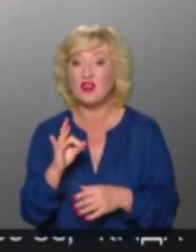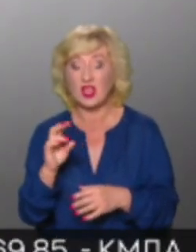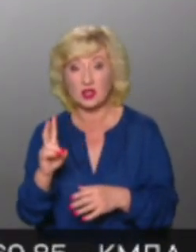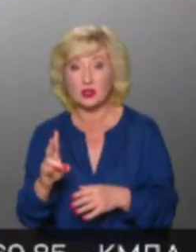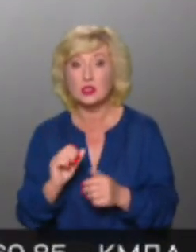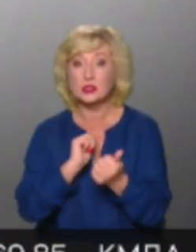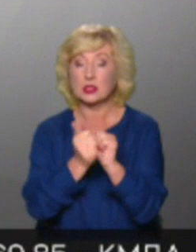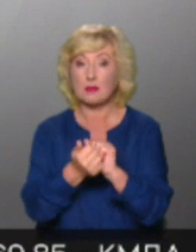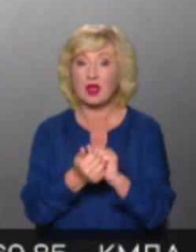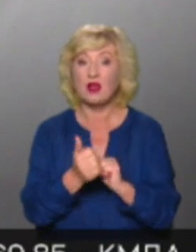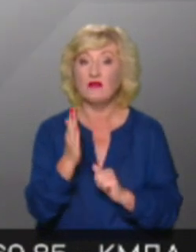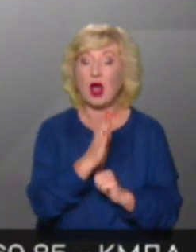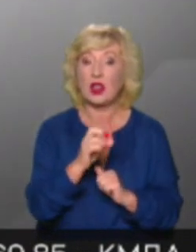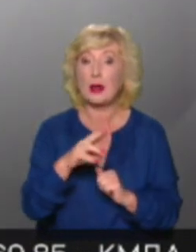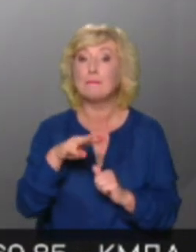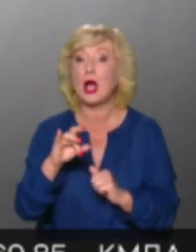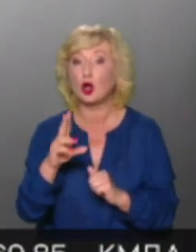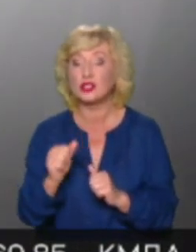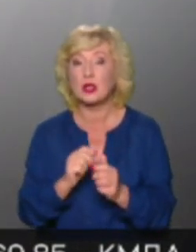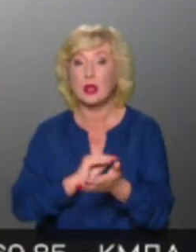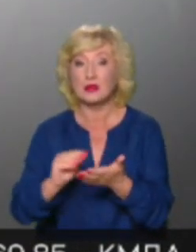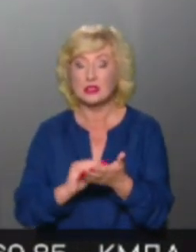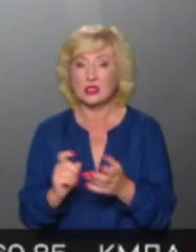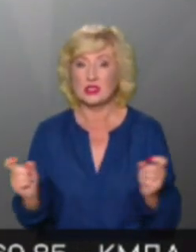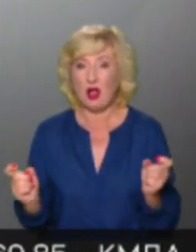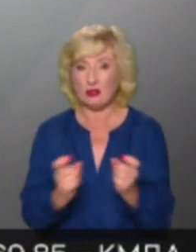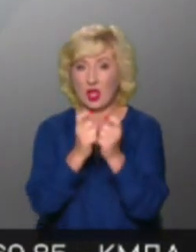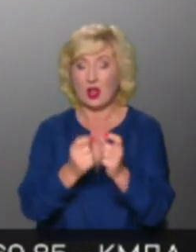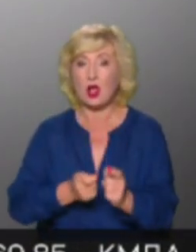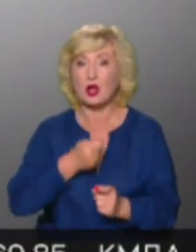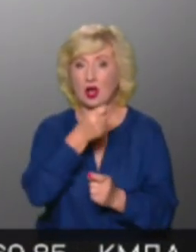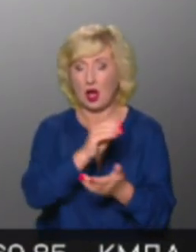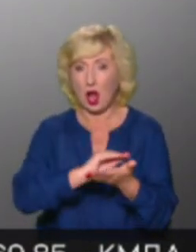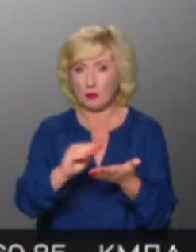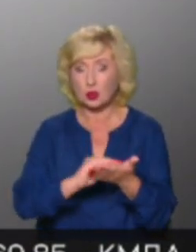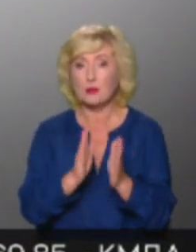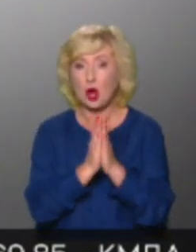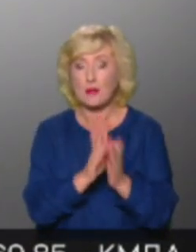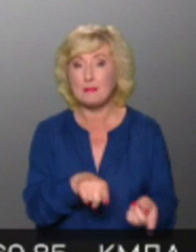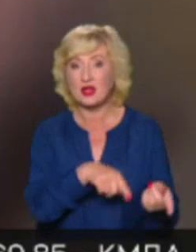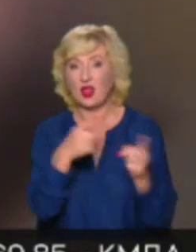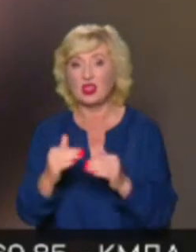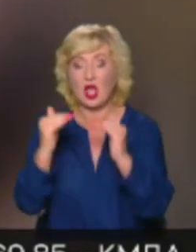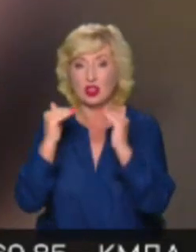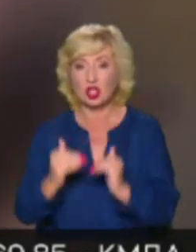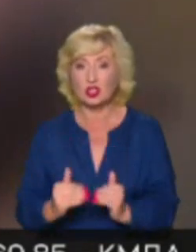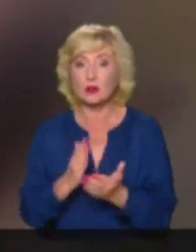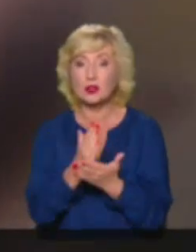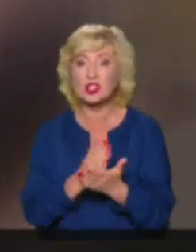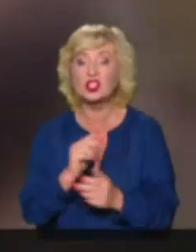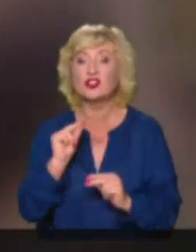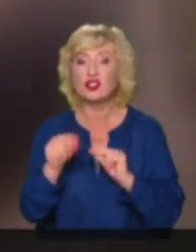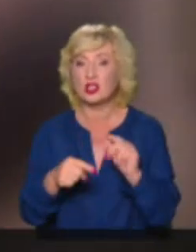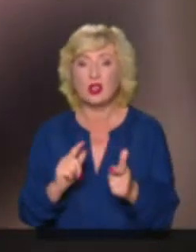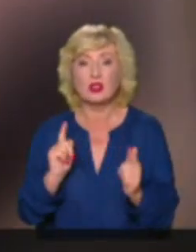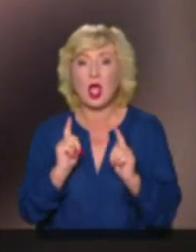замінив Валерія Маркуса, який написав скандальний рапорт з проханням перевести на найнижчу посаду через незгоду